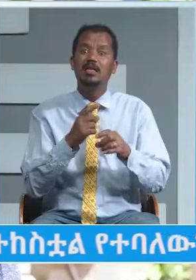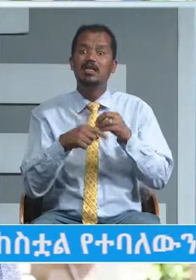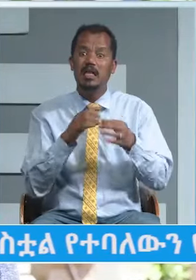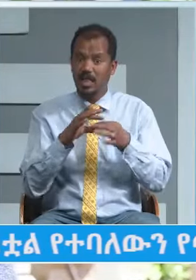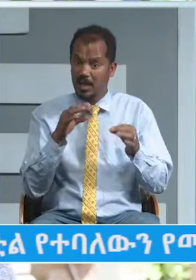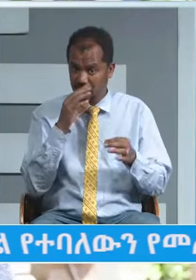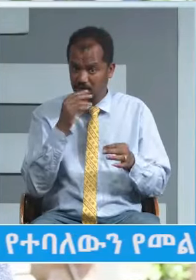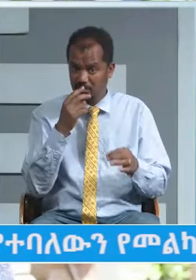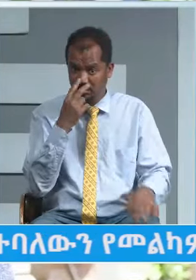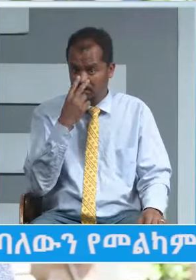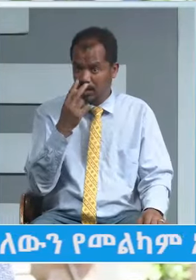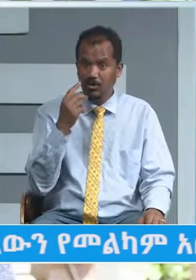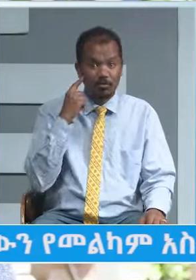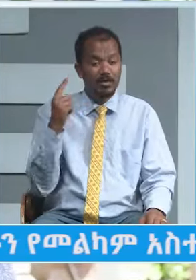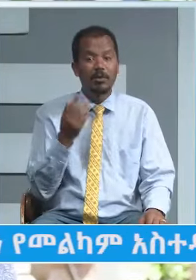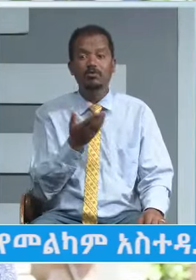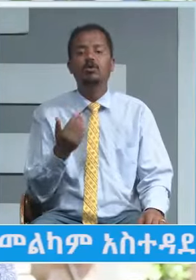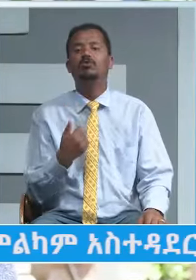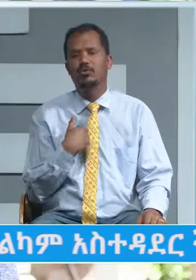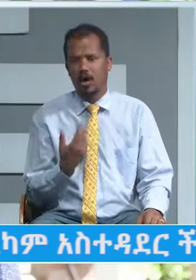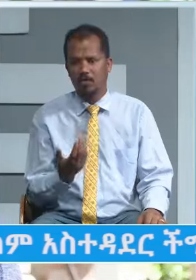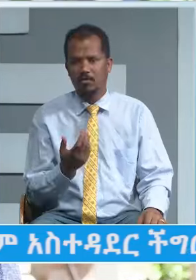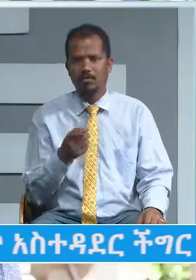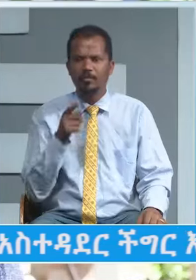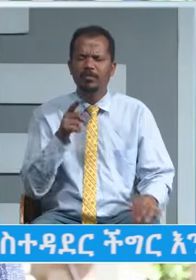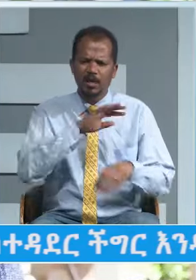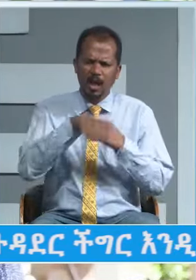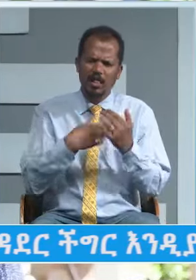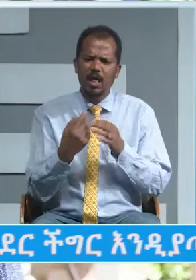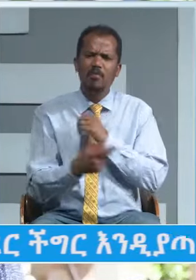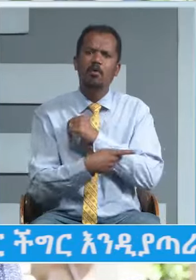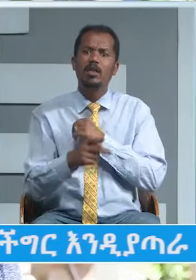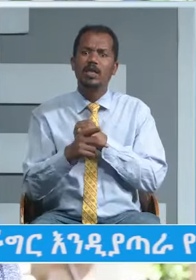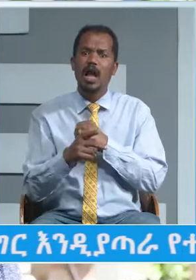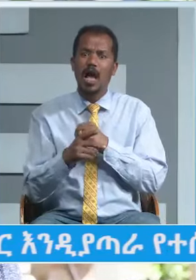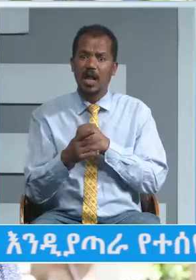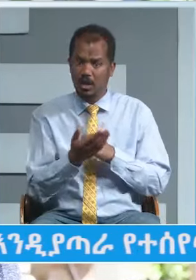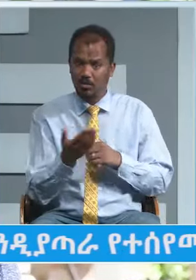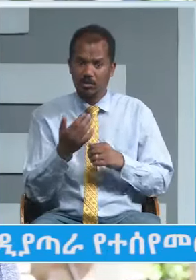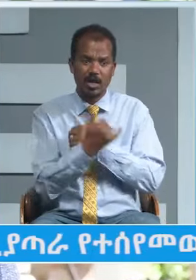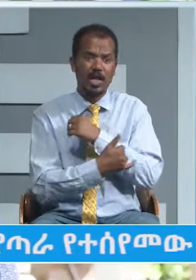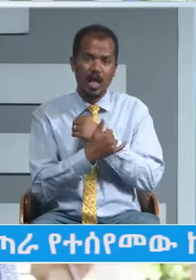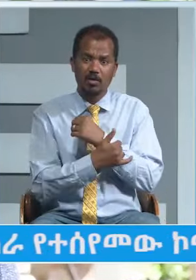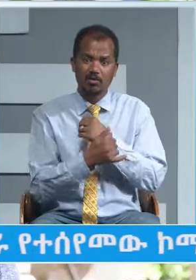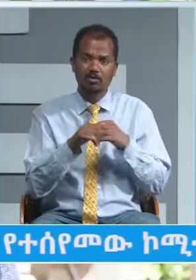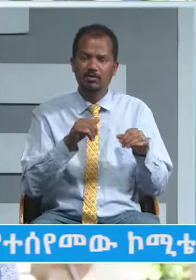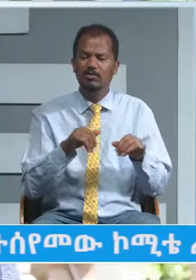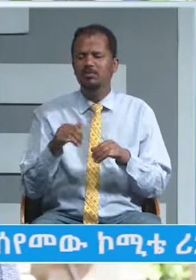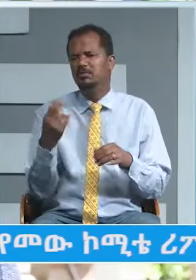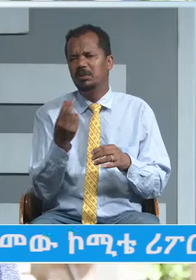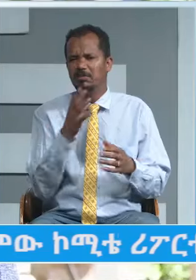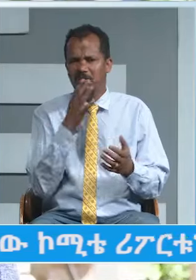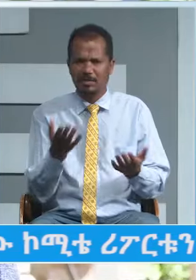ታሪክ ሲያመጣ እና እንሰማል ምናቸው የምንሰማቸው ነገሮች አሉ። ግን የመጡ አጠቃላይ የፖለቲካ ሲስተሞች ሀገርን ትውልድን ማዕከል ያደረጉ